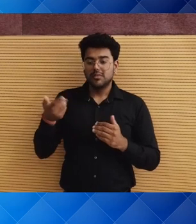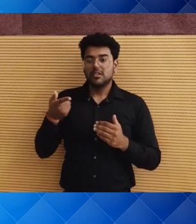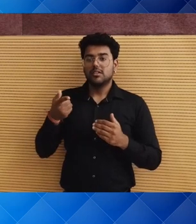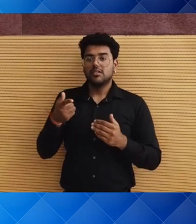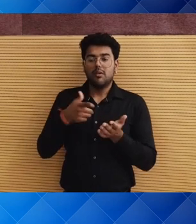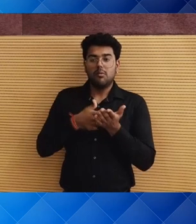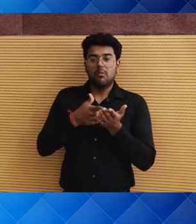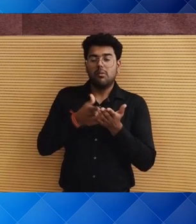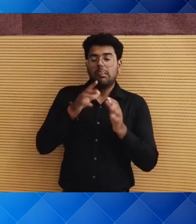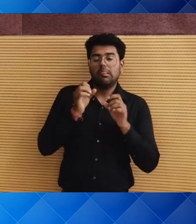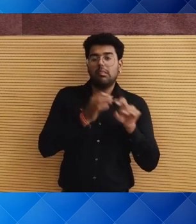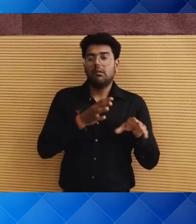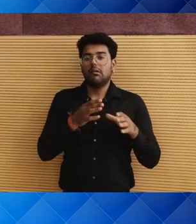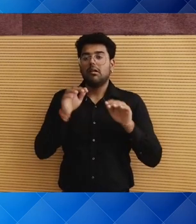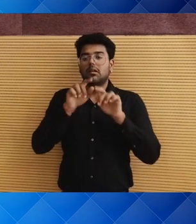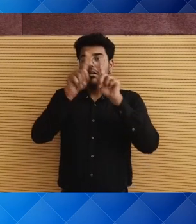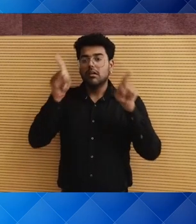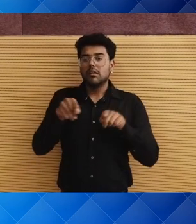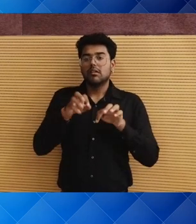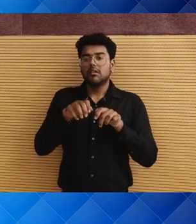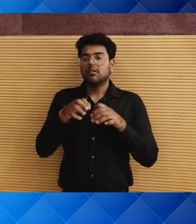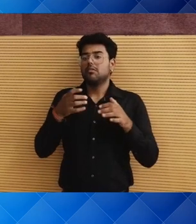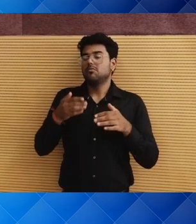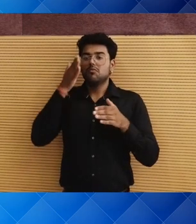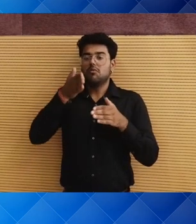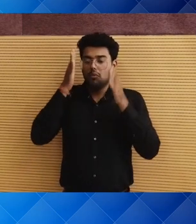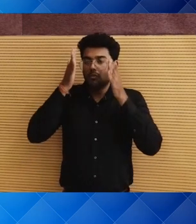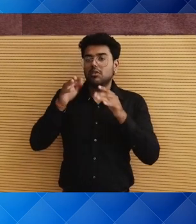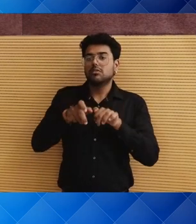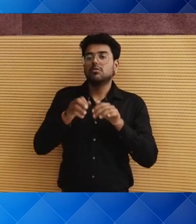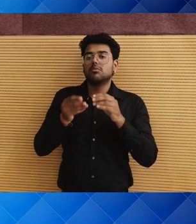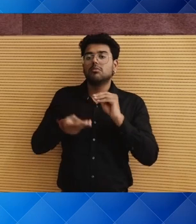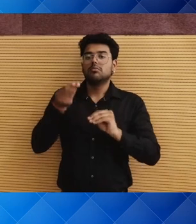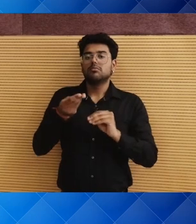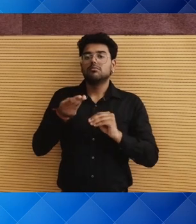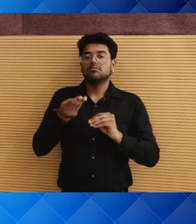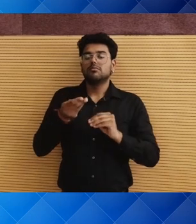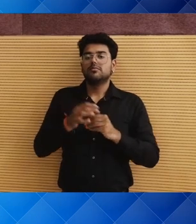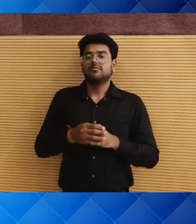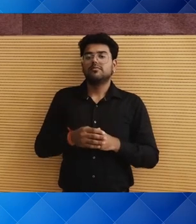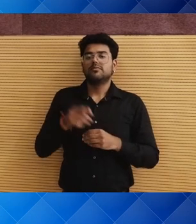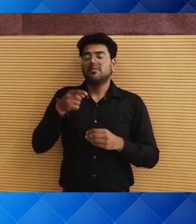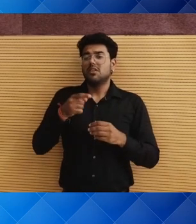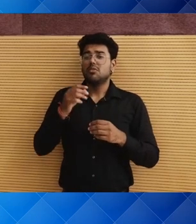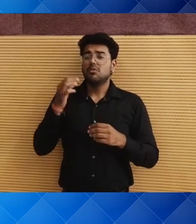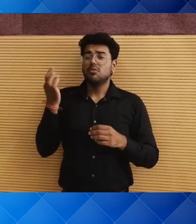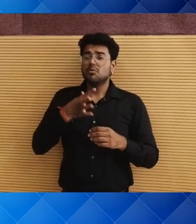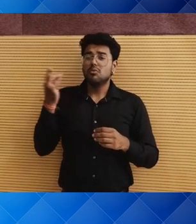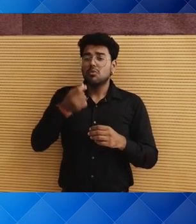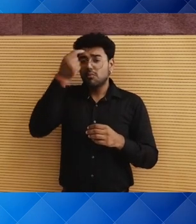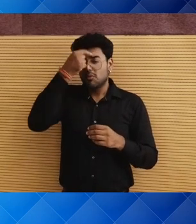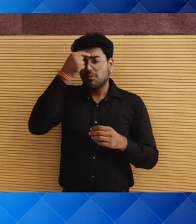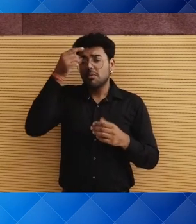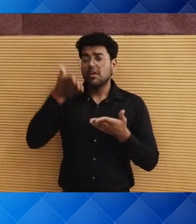मैदान से बजाय कंप्यूटर के अंदर घुस गए हैं, नई नई चुनौती आ रहा है।